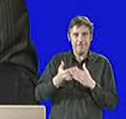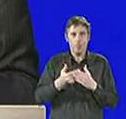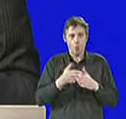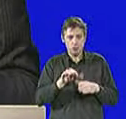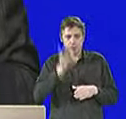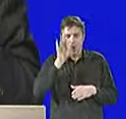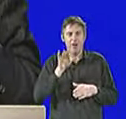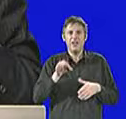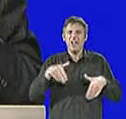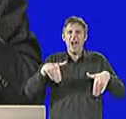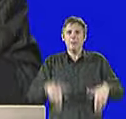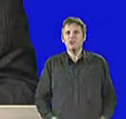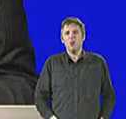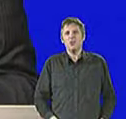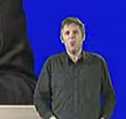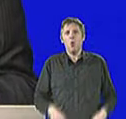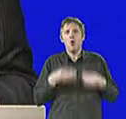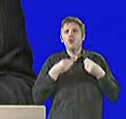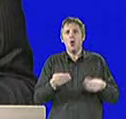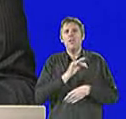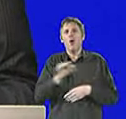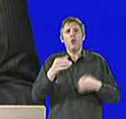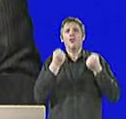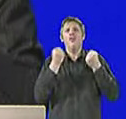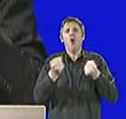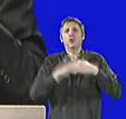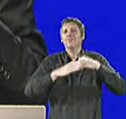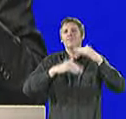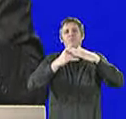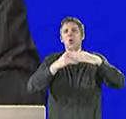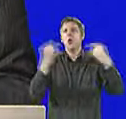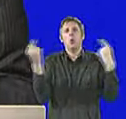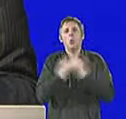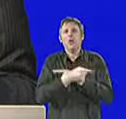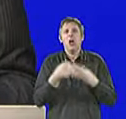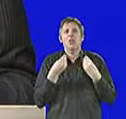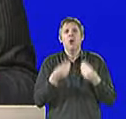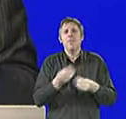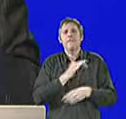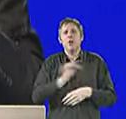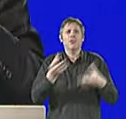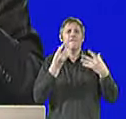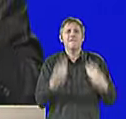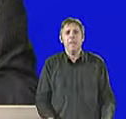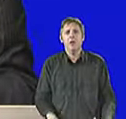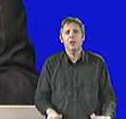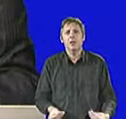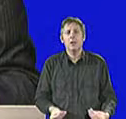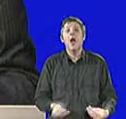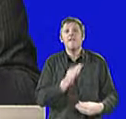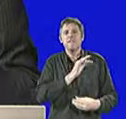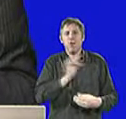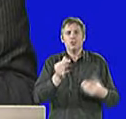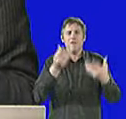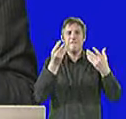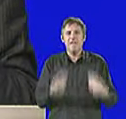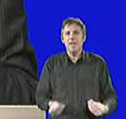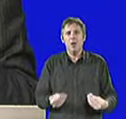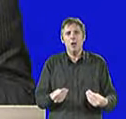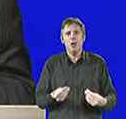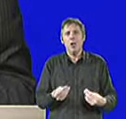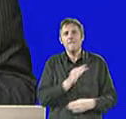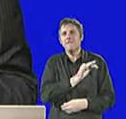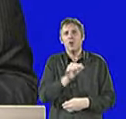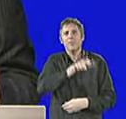L'abstention ne fabrique pas une France forte, elle prépare une France faible. Et une France faible ne peut pas protéger